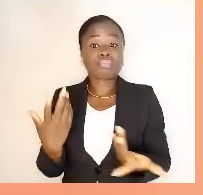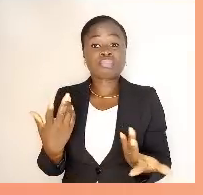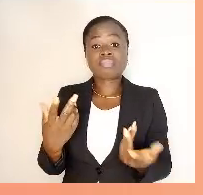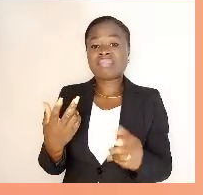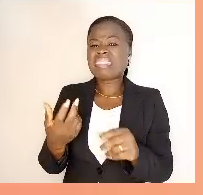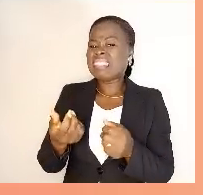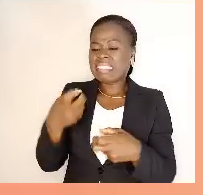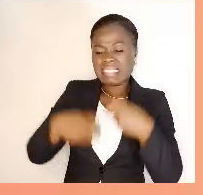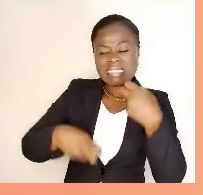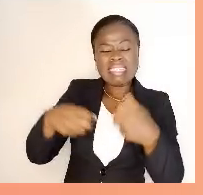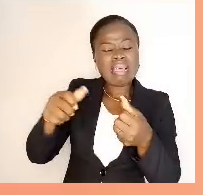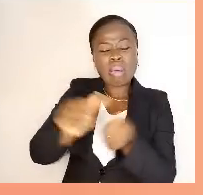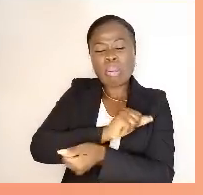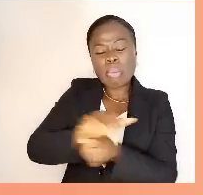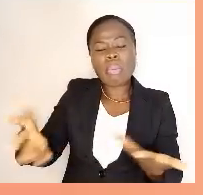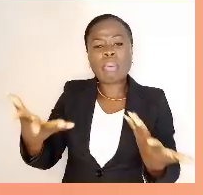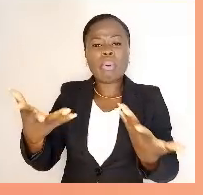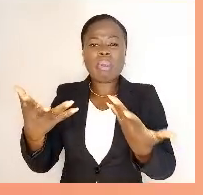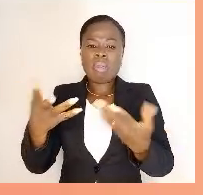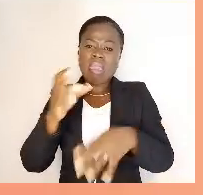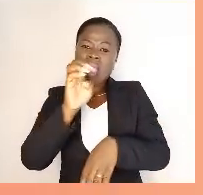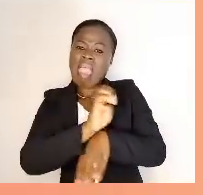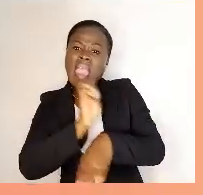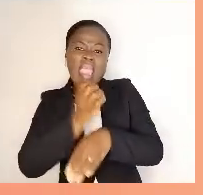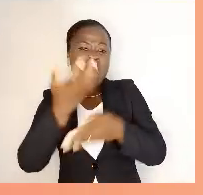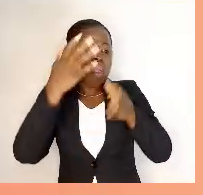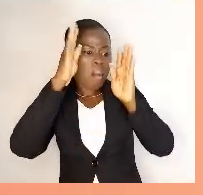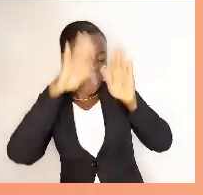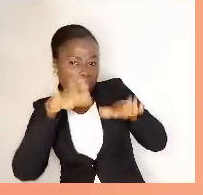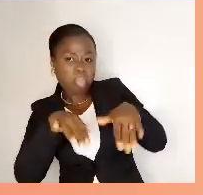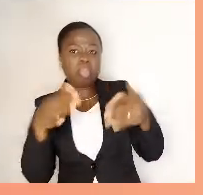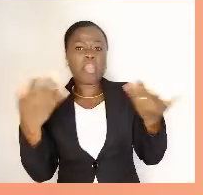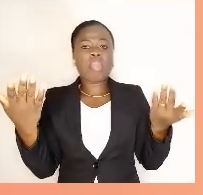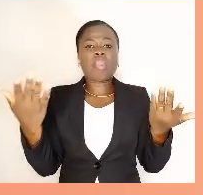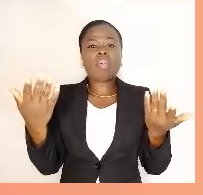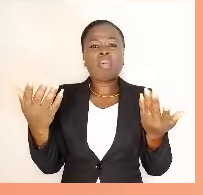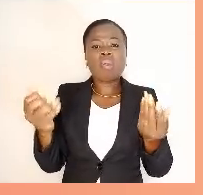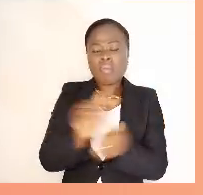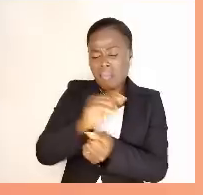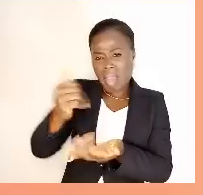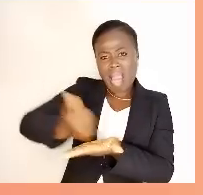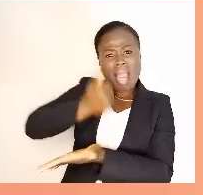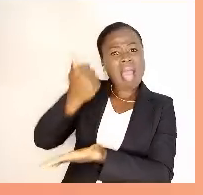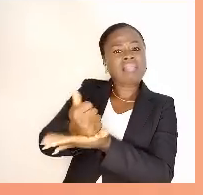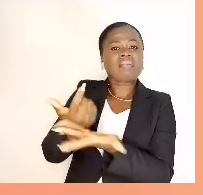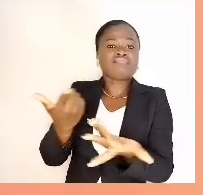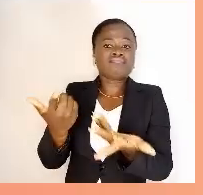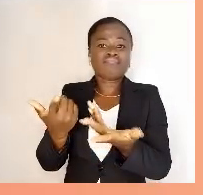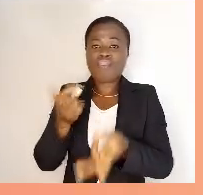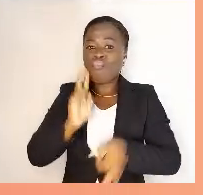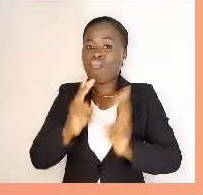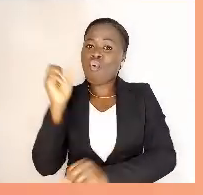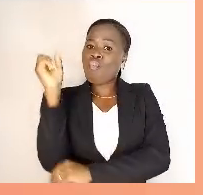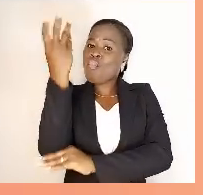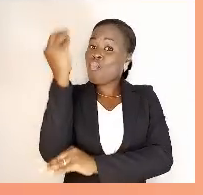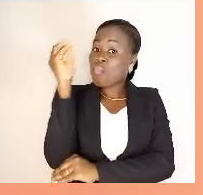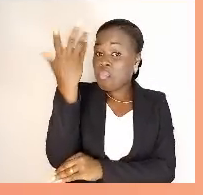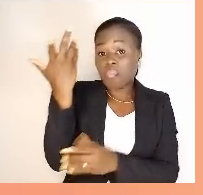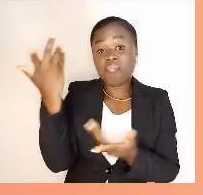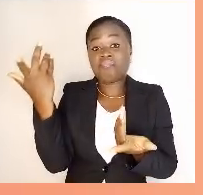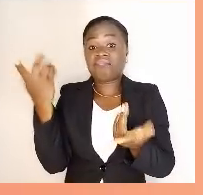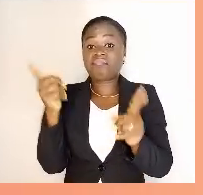transport, des commerces, des lieux de culte, des domiciles, des consulats,